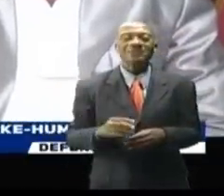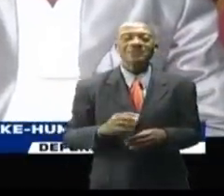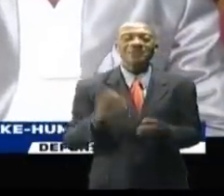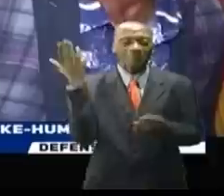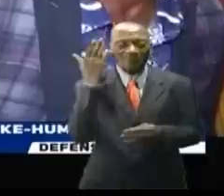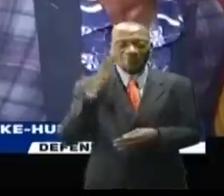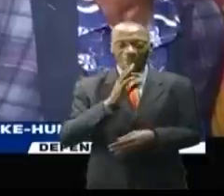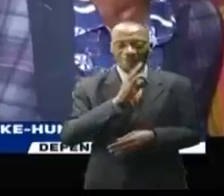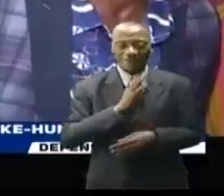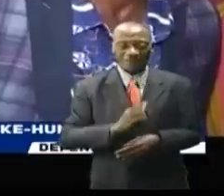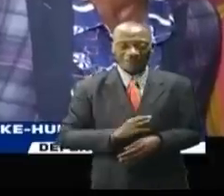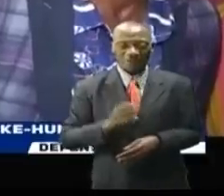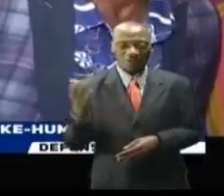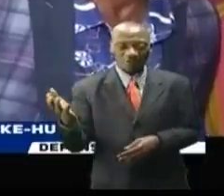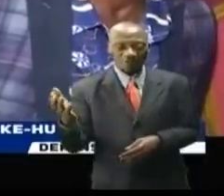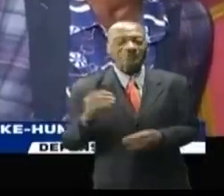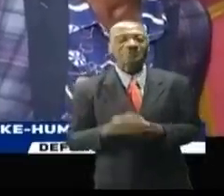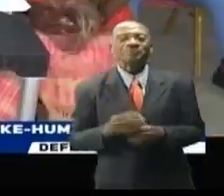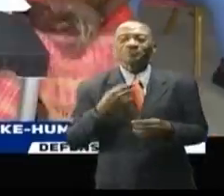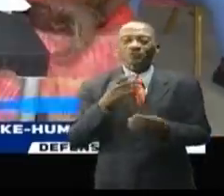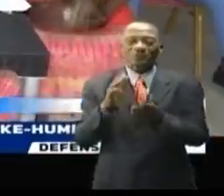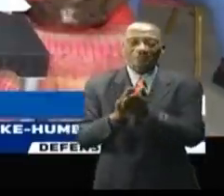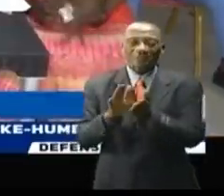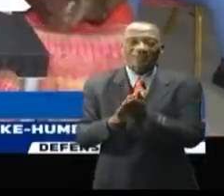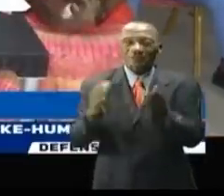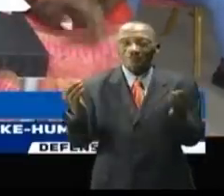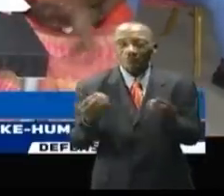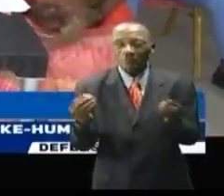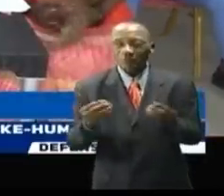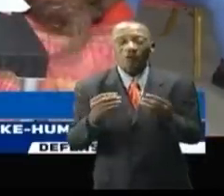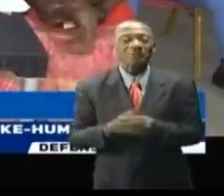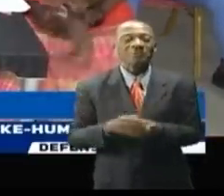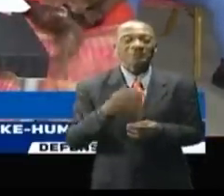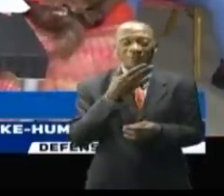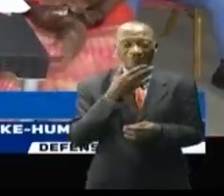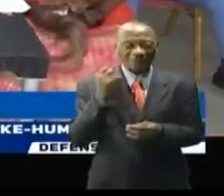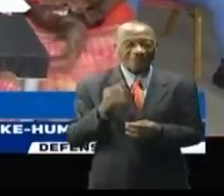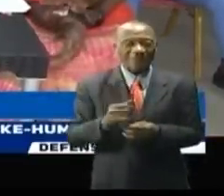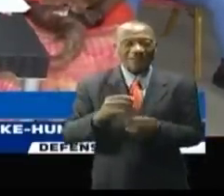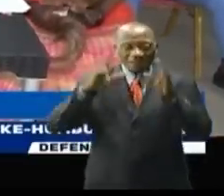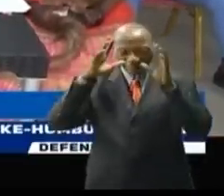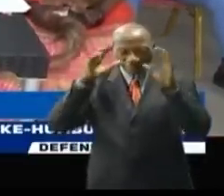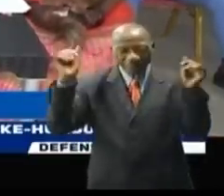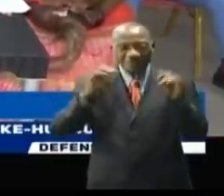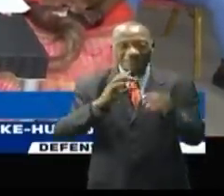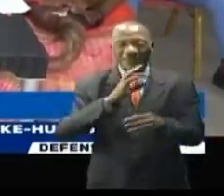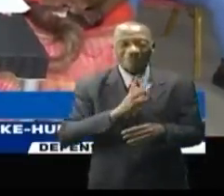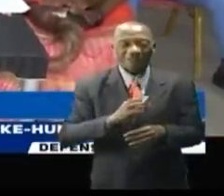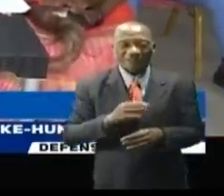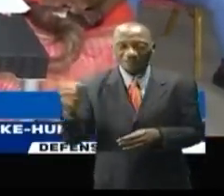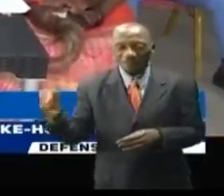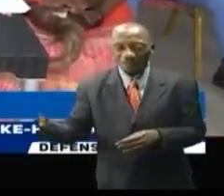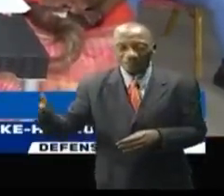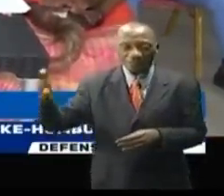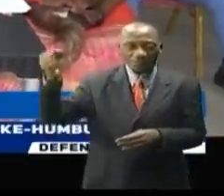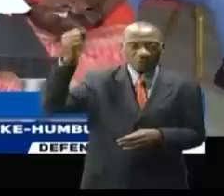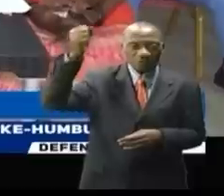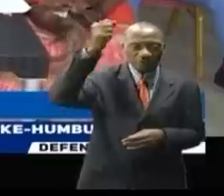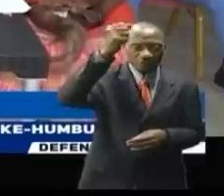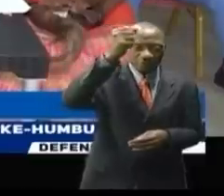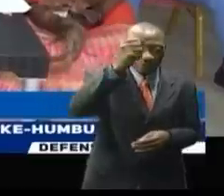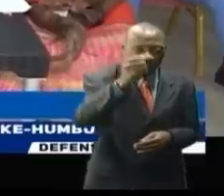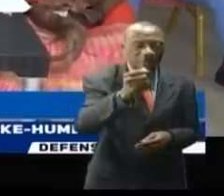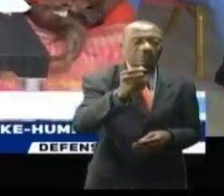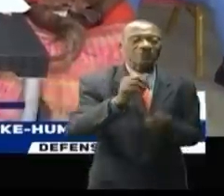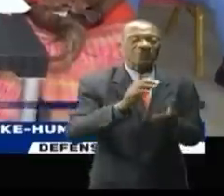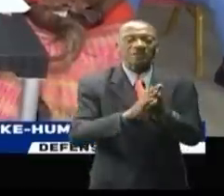Tshilombo, pour avoir élevé en dignité et en grade au rang